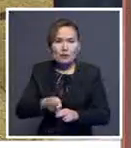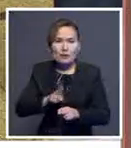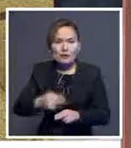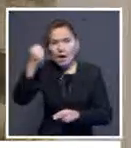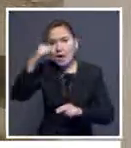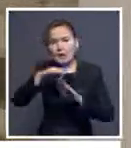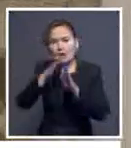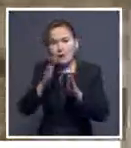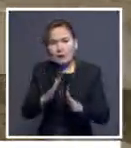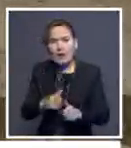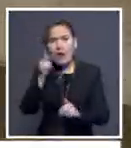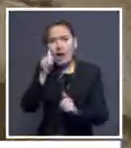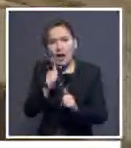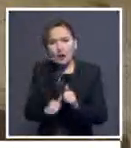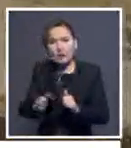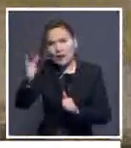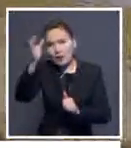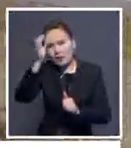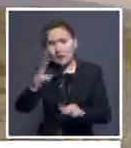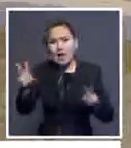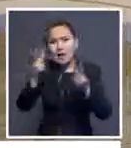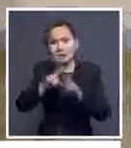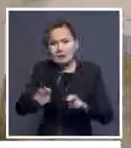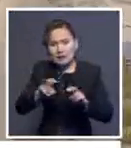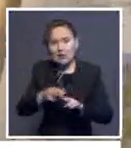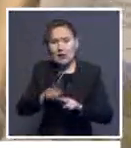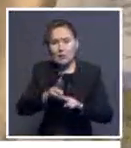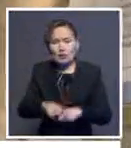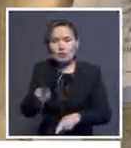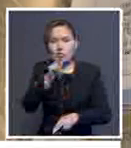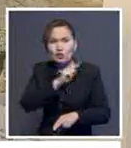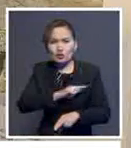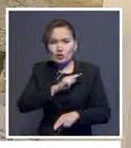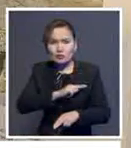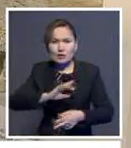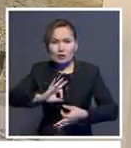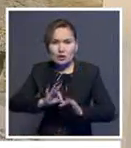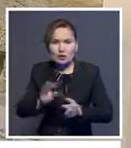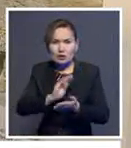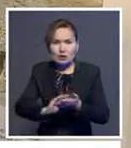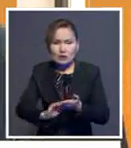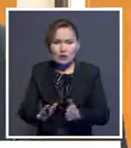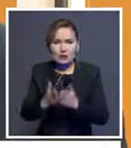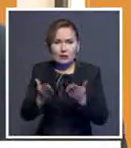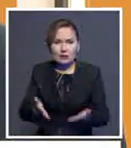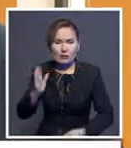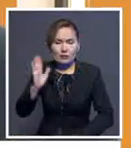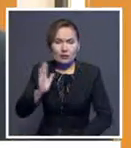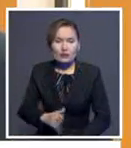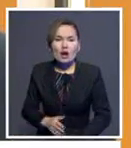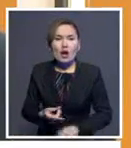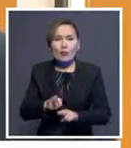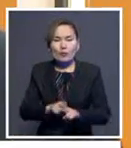тізімдегі ескерткіштердің әрбірі ғылыми тұрғыдан зерттеліп, тиісті деңгейде мәліметтер берілмек. Бұл тек қана